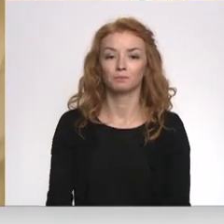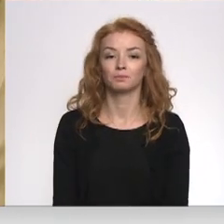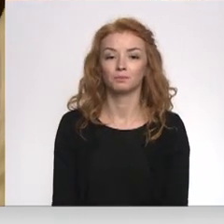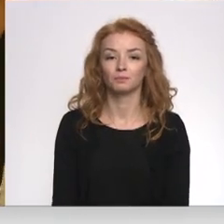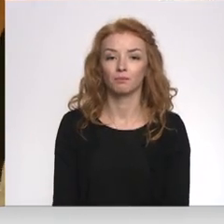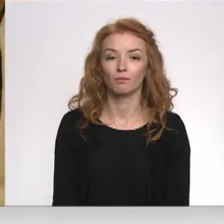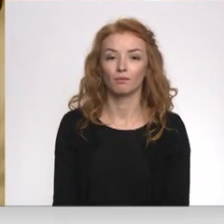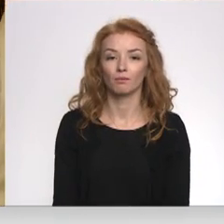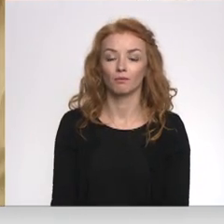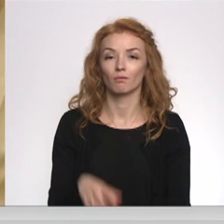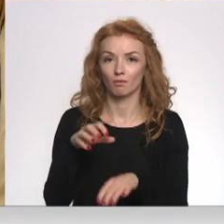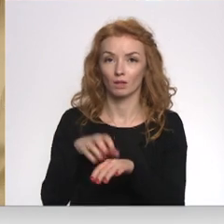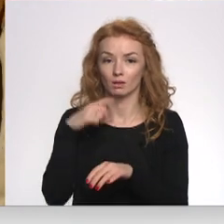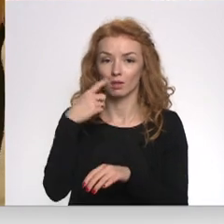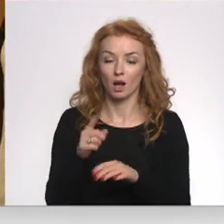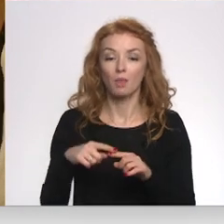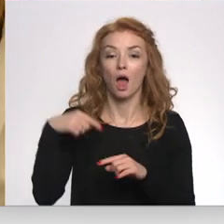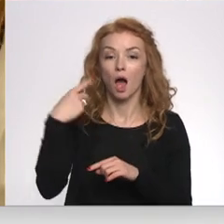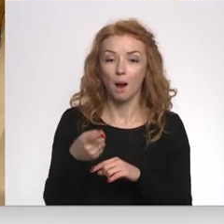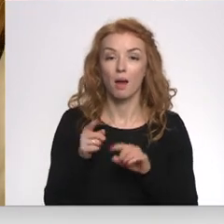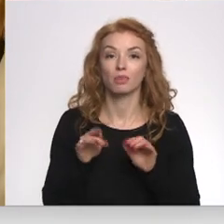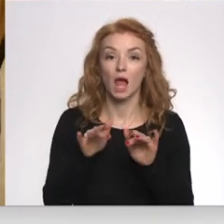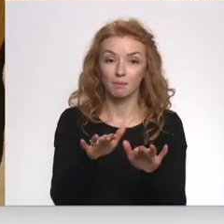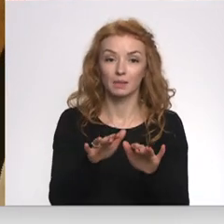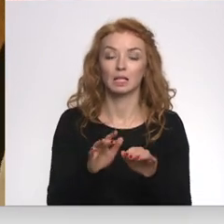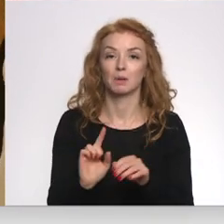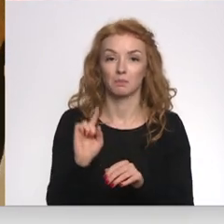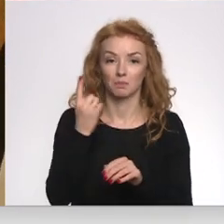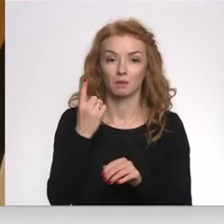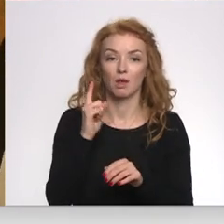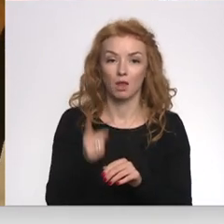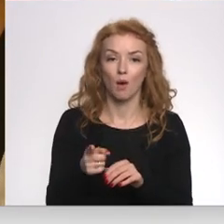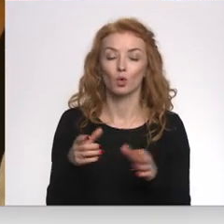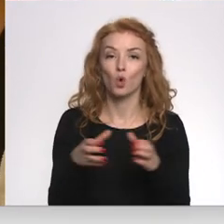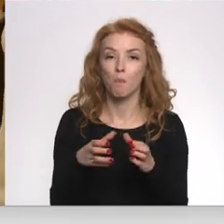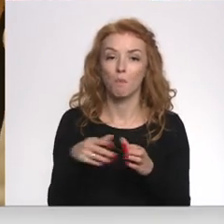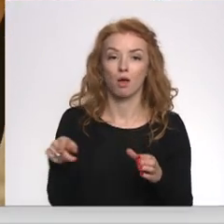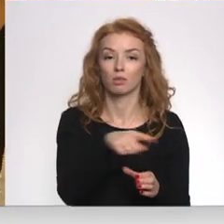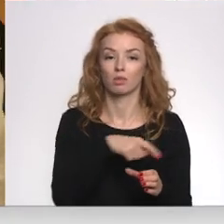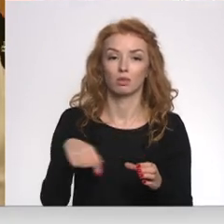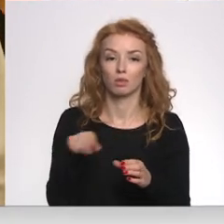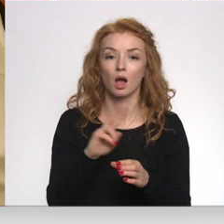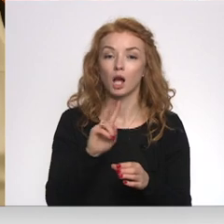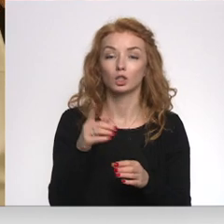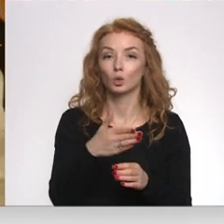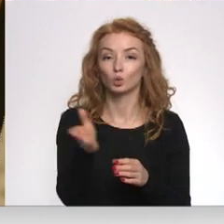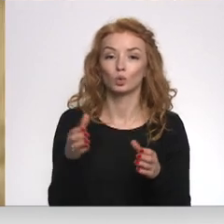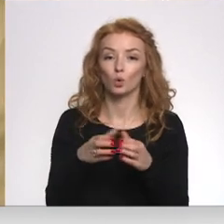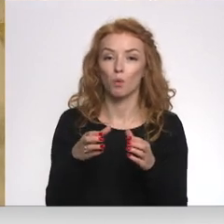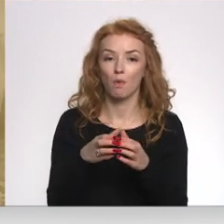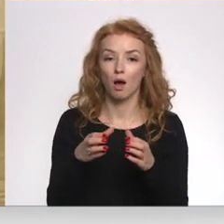Nākošās darbības nevis sākt ar morfīnu vai kaut ko, jā, bet pirmām vienam ir jābūt komandai. Kas komandē jūs? Un